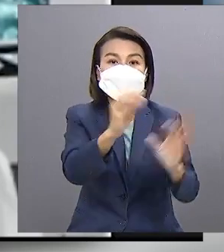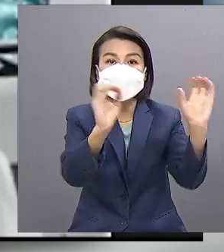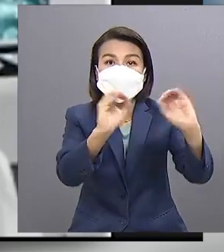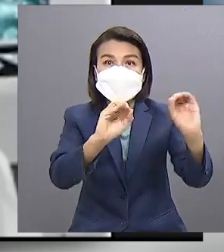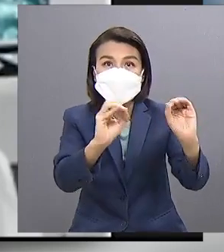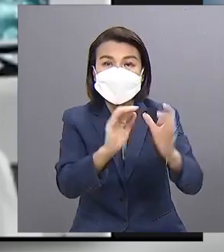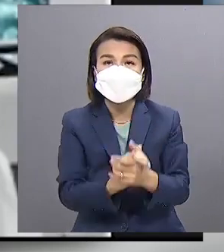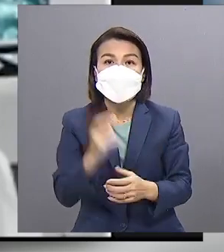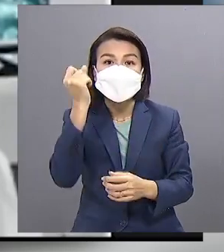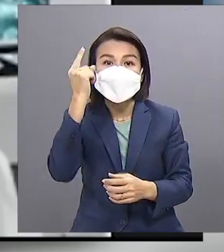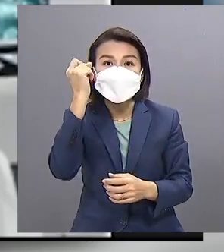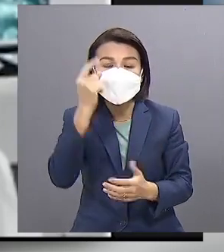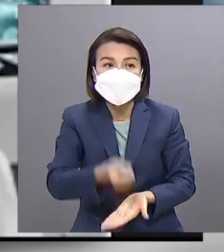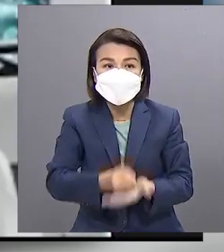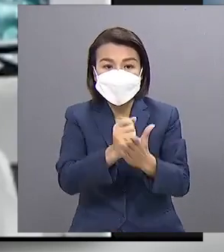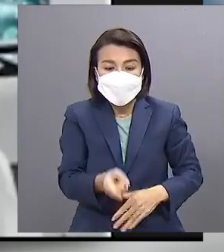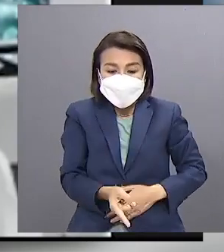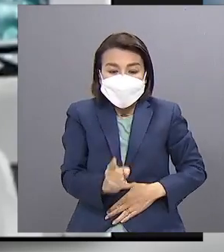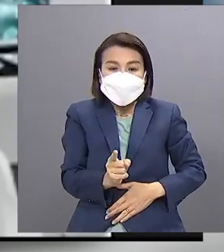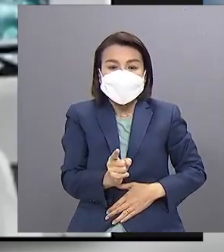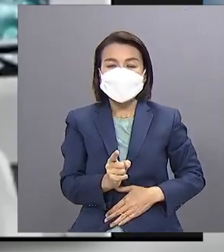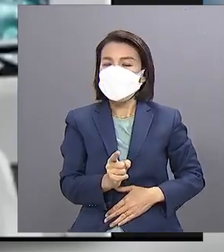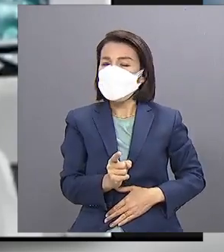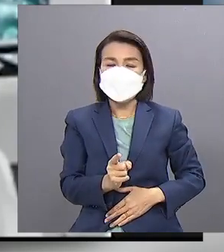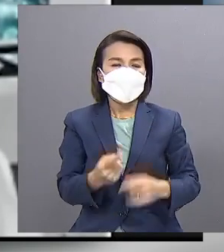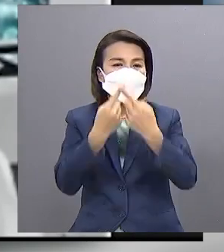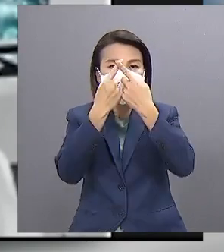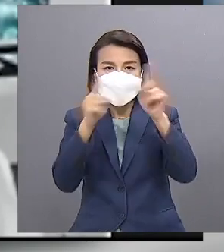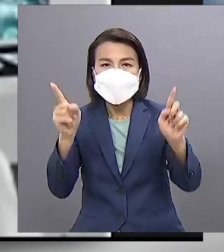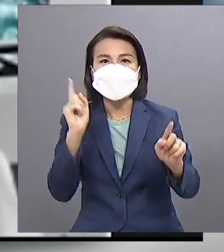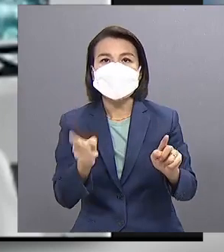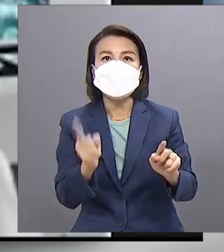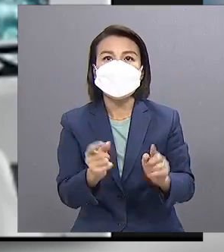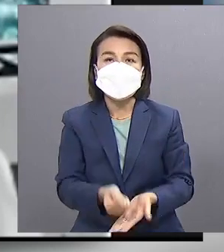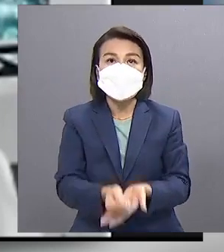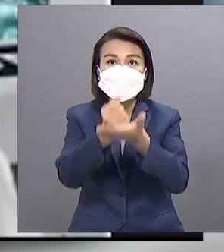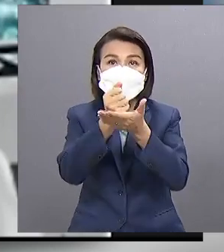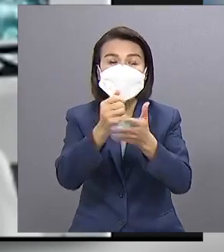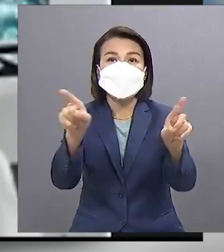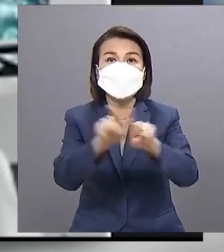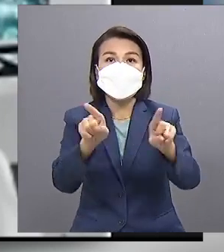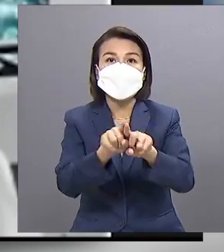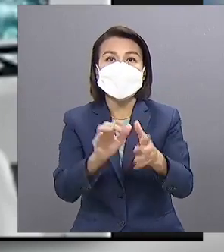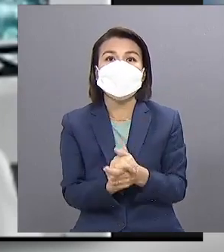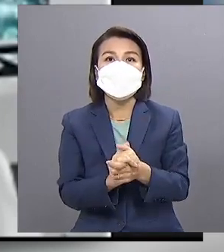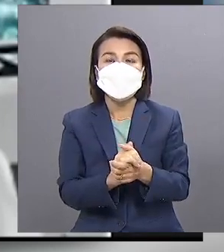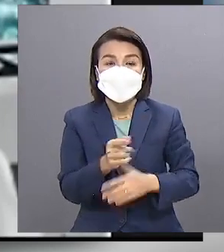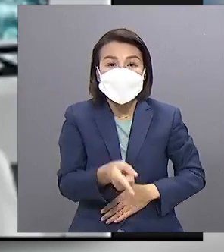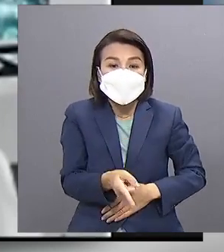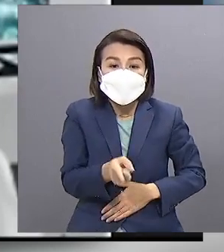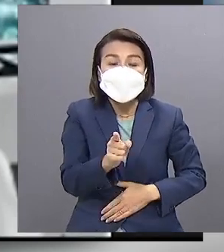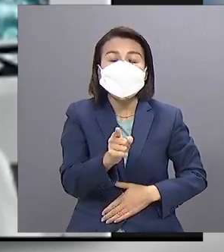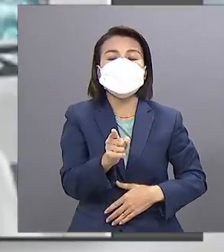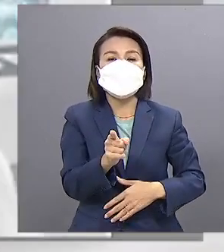แต่จริงไม่ทางกายภาพก็คือไปเพิ่มทำให้อวัยวะเพศขยายตัวแค่นั้นเองนะคะความรู้สึกไม่ได้